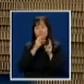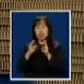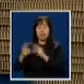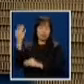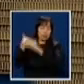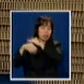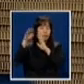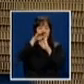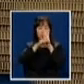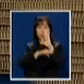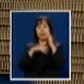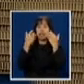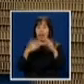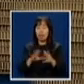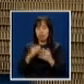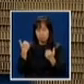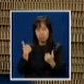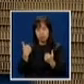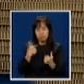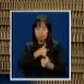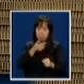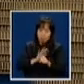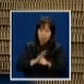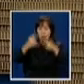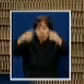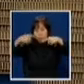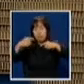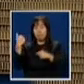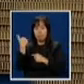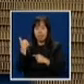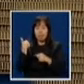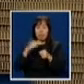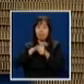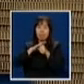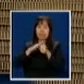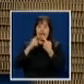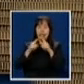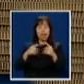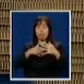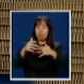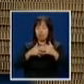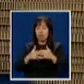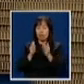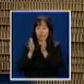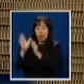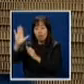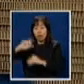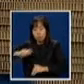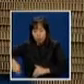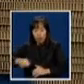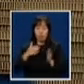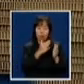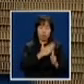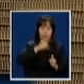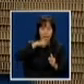วก็อาจจะมีการกระทบกระทั่งกับทางกัมพูชาในบางช่วงแต่ว่าโดยรวมแล้วทั้งสองฝ่ายก็พยายามหลีกเลี่ยงนะครับที่